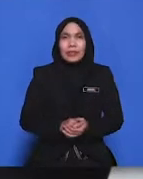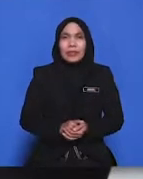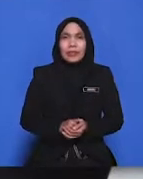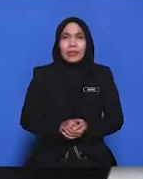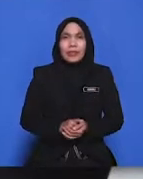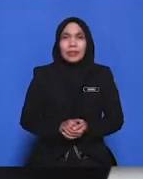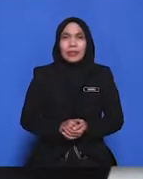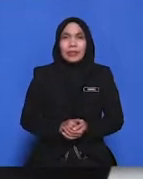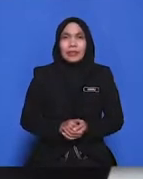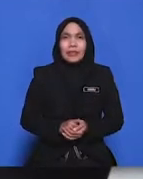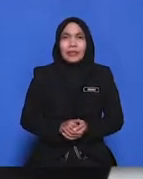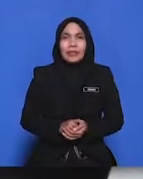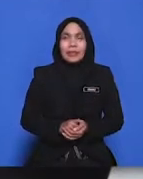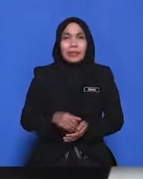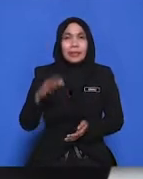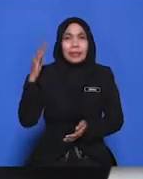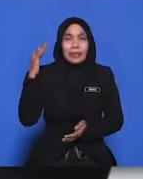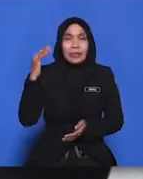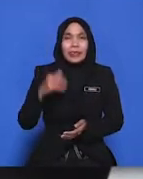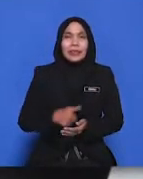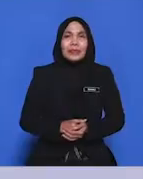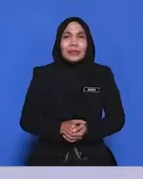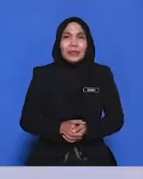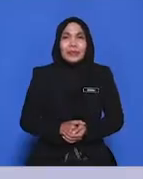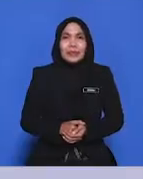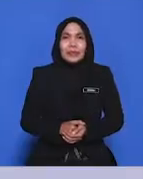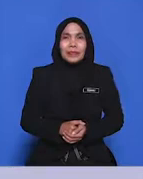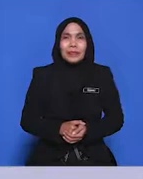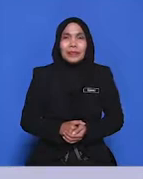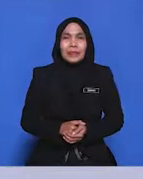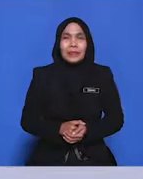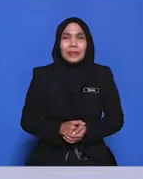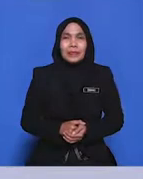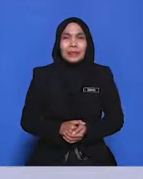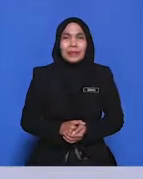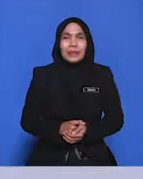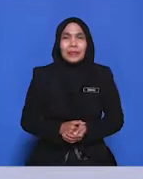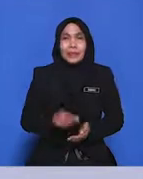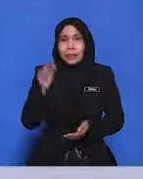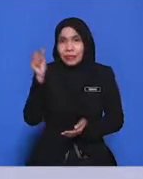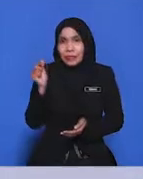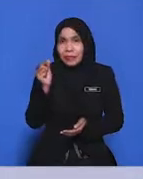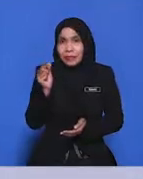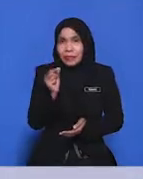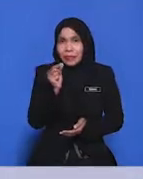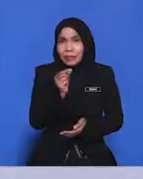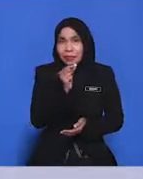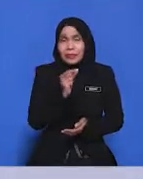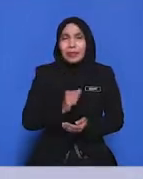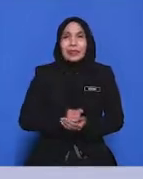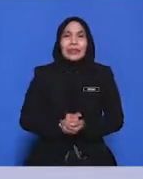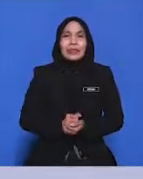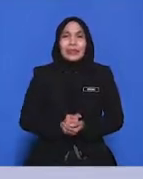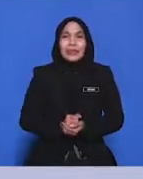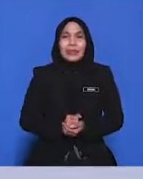maksudkan? Dengarkan mutiara kata beliau ini. La ummata biduni